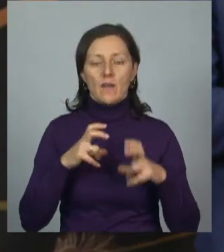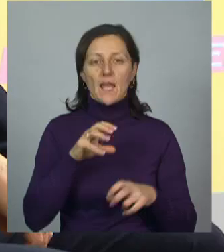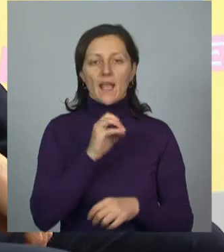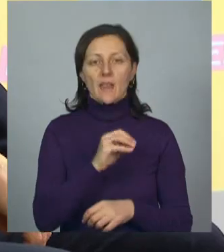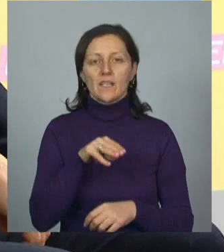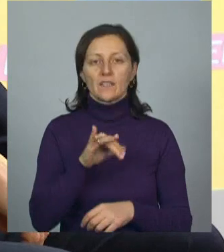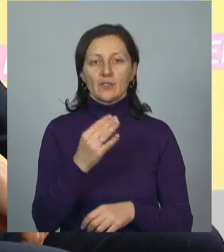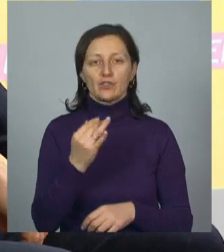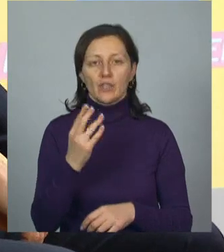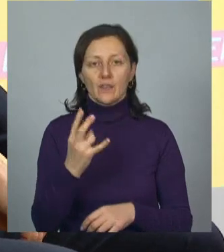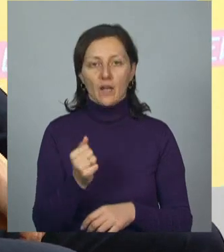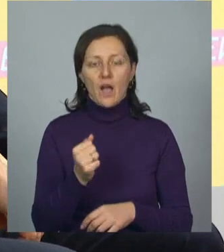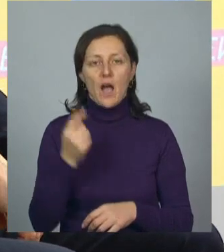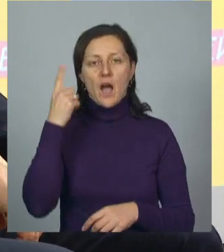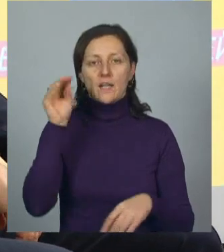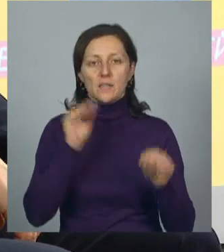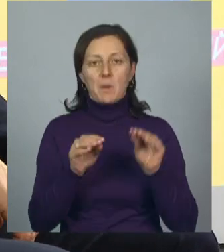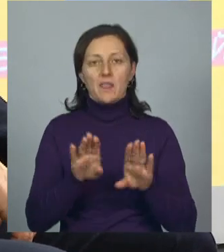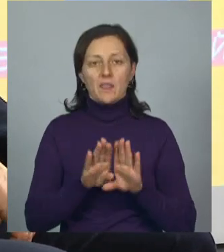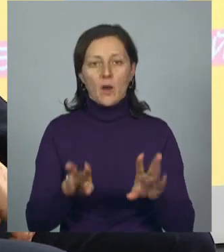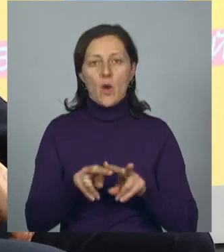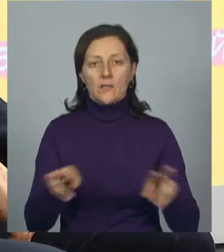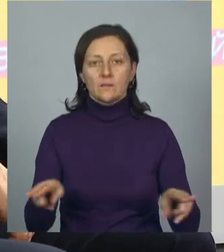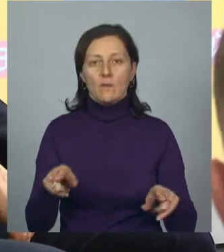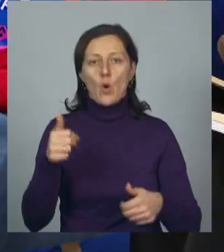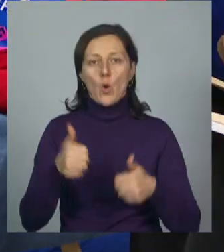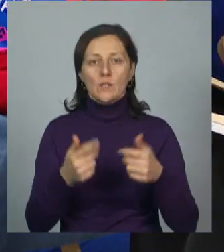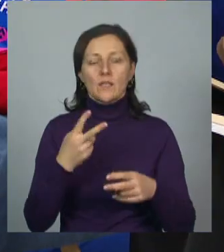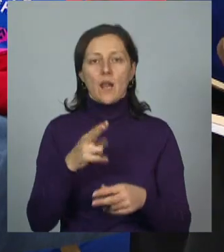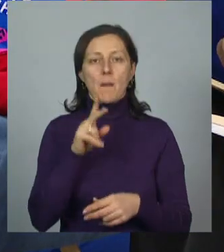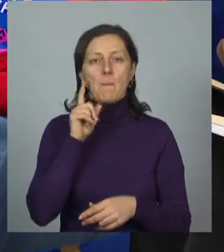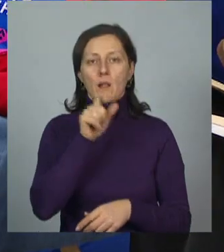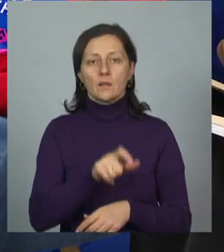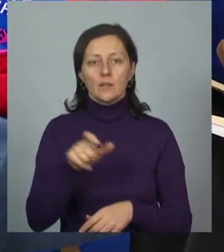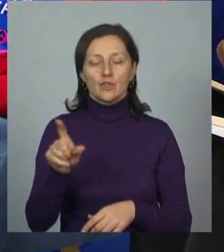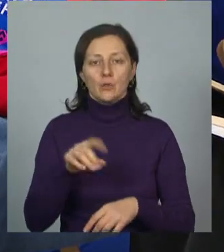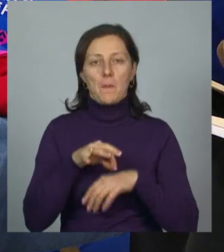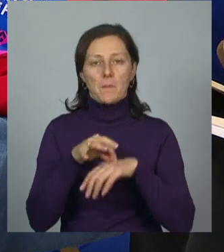Тишиной разработать аналогичный региональный конкурс для молодежи, финал которого можно было бы